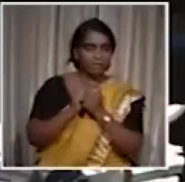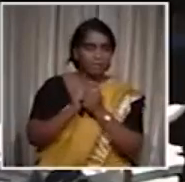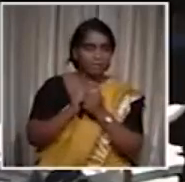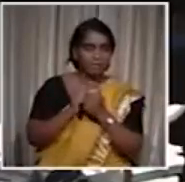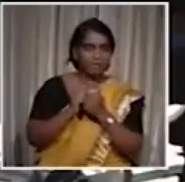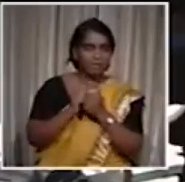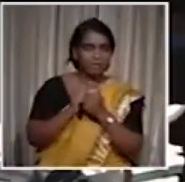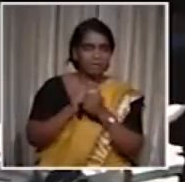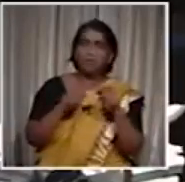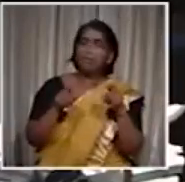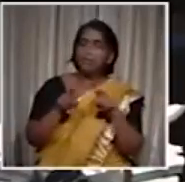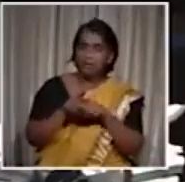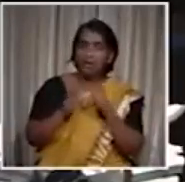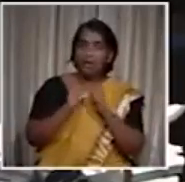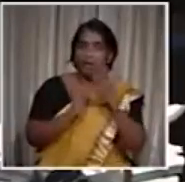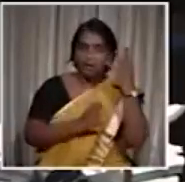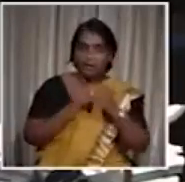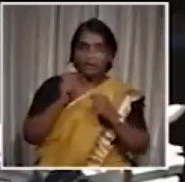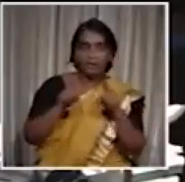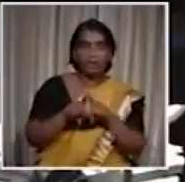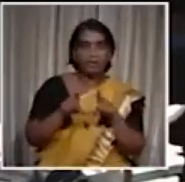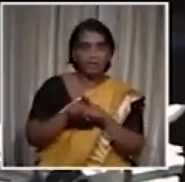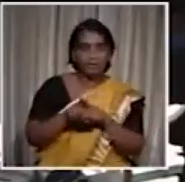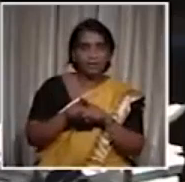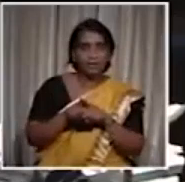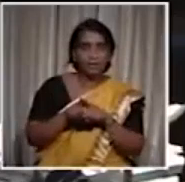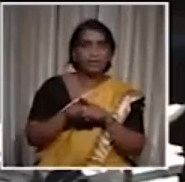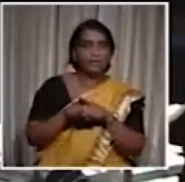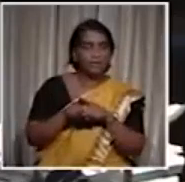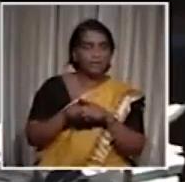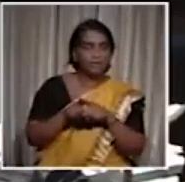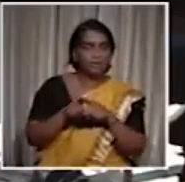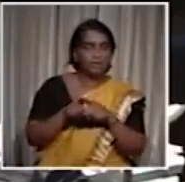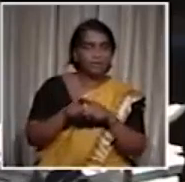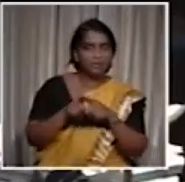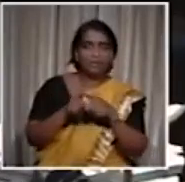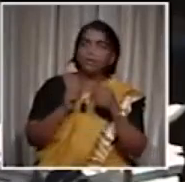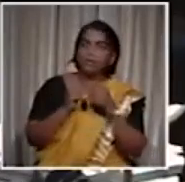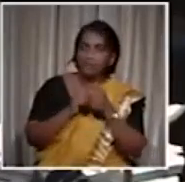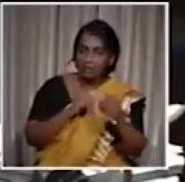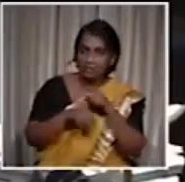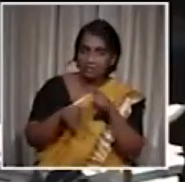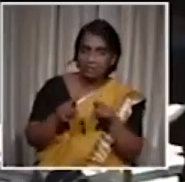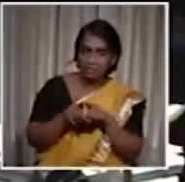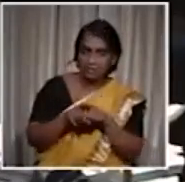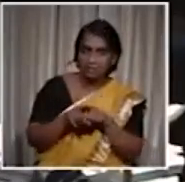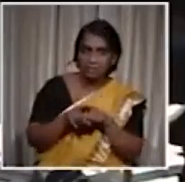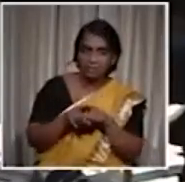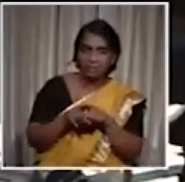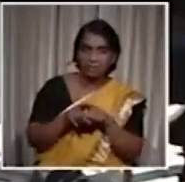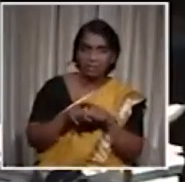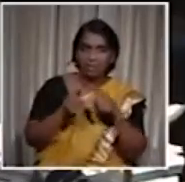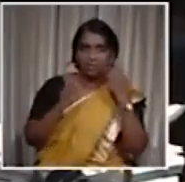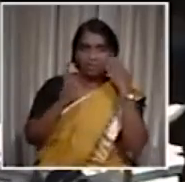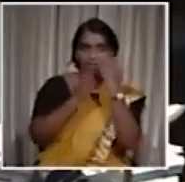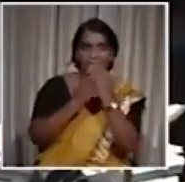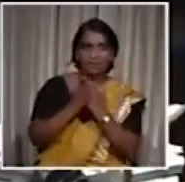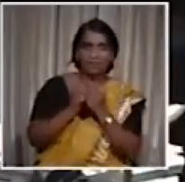වුණා. හැබැයි ණය ගන්න වාණිජ වෙළඳපොළේ ණය ගන්නකොට විරුද්ධුනේ නැහැ කියලා කියනවා. දැන් අපේ රටේ වාණිජ වෙළඳපොළේ ණය ගන්න ගිය